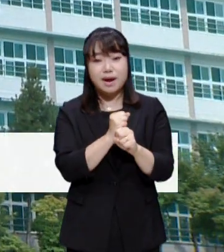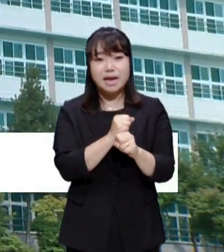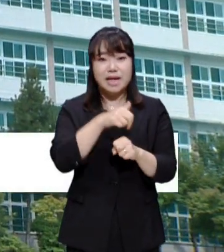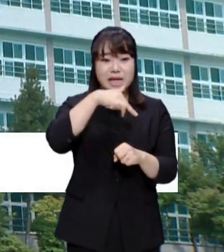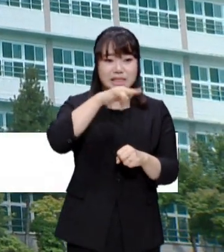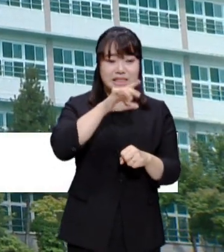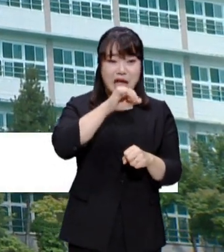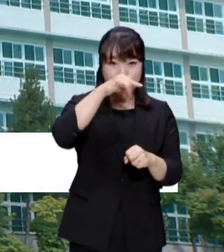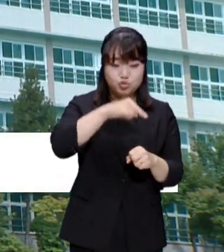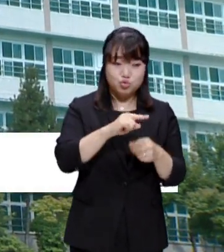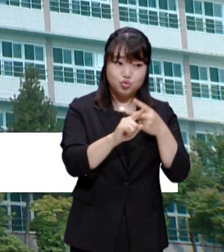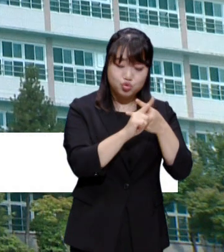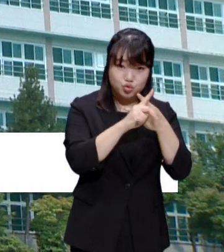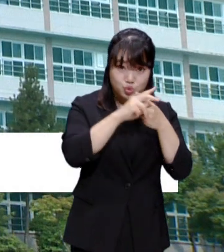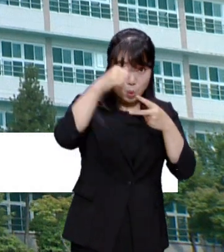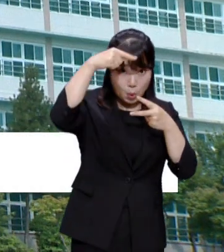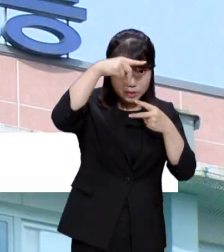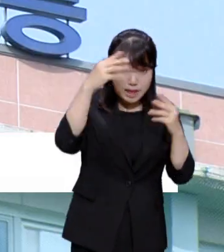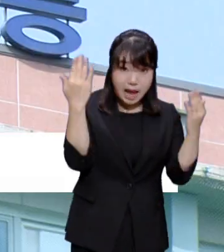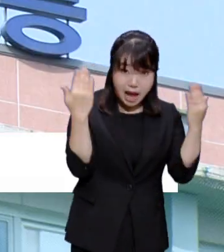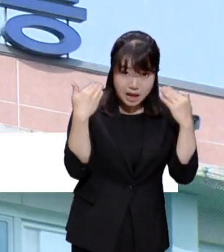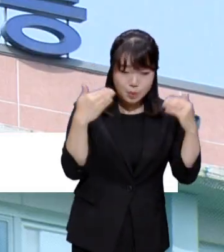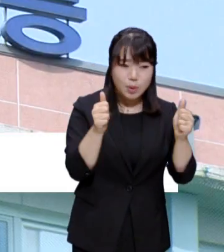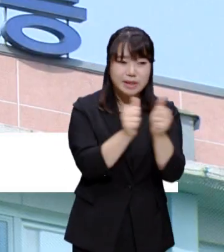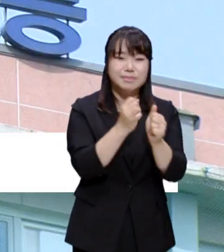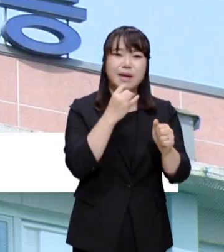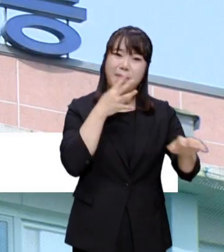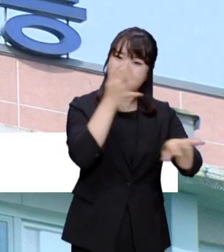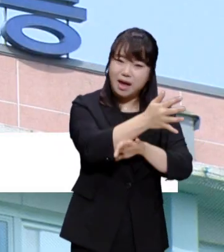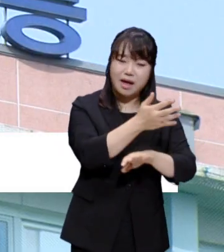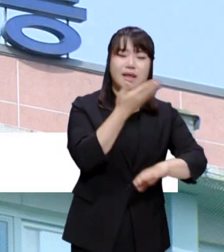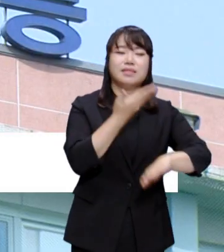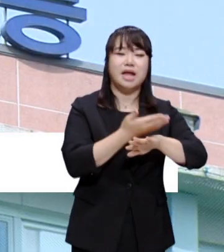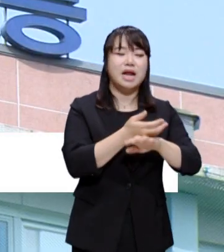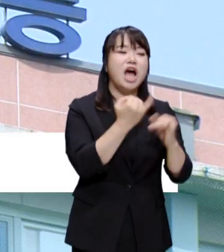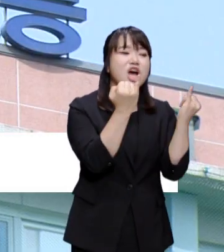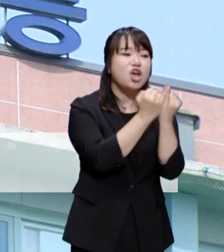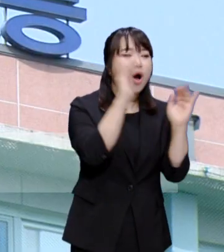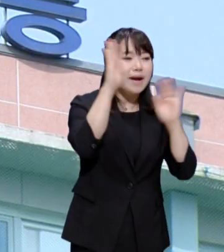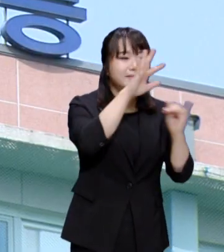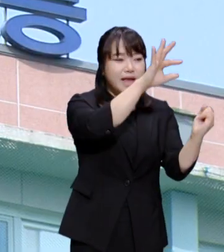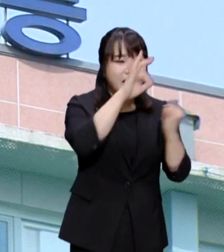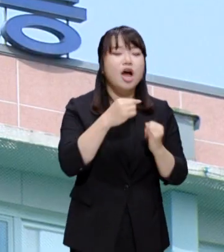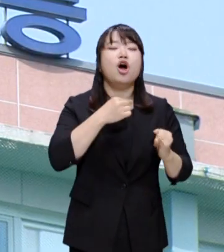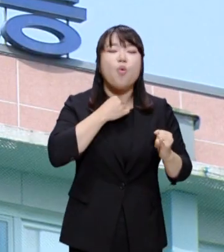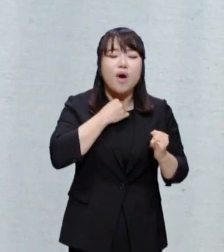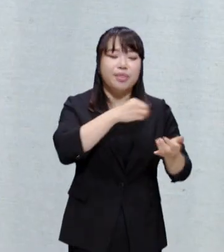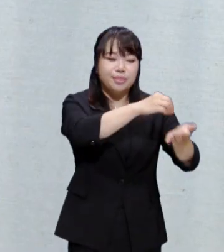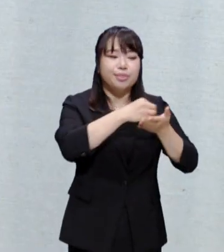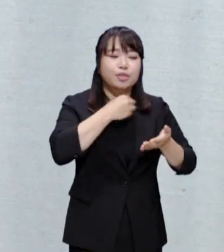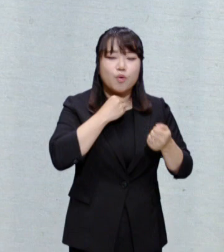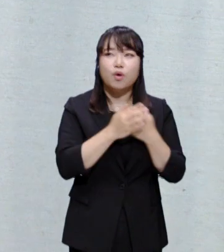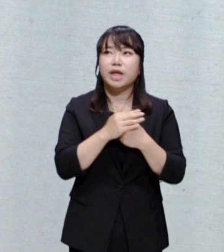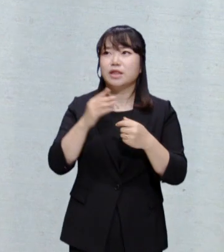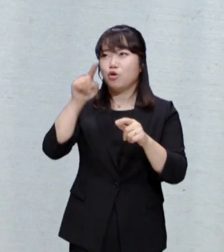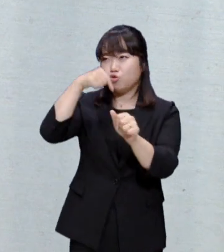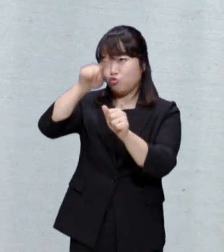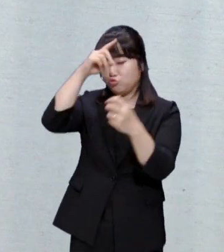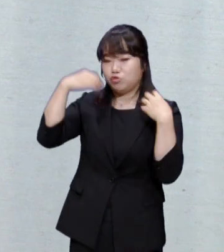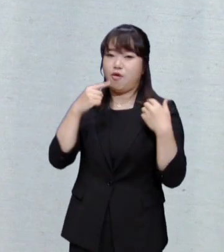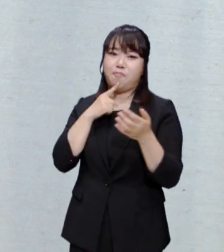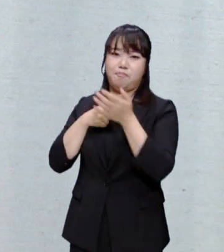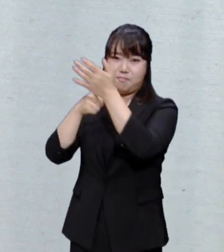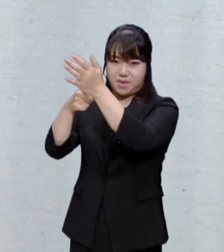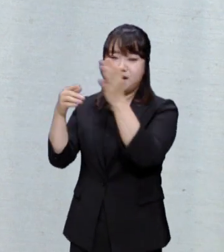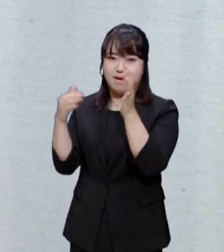장충중고등학교는 내년부터 남녀공학으로 전환할 수 있도록 교육청에 신청했습니다. 학급수가 급감하면서 고교학점제